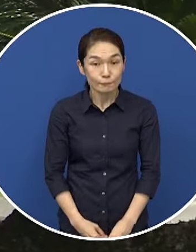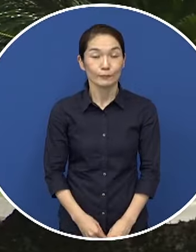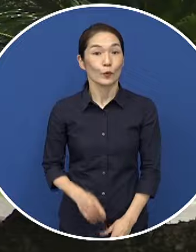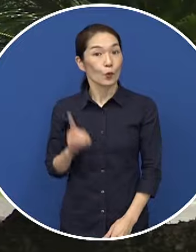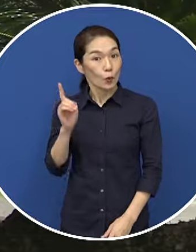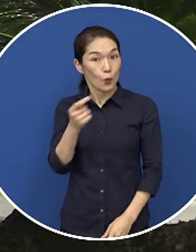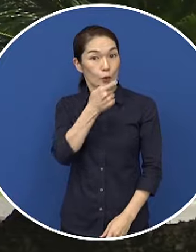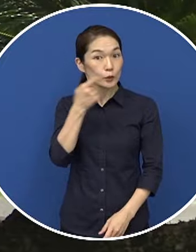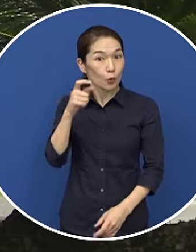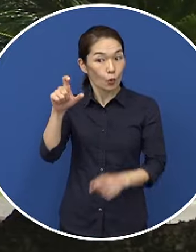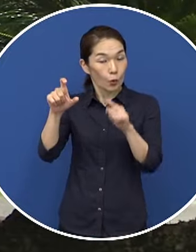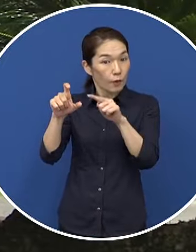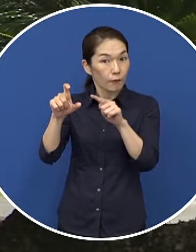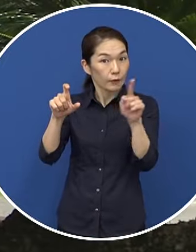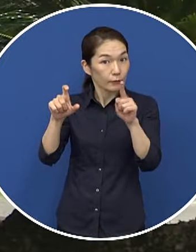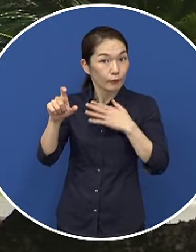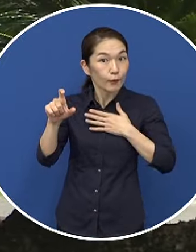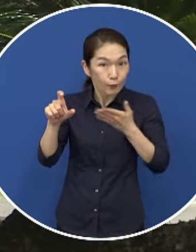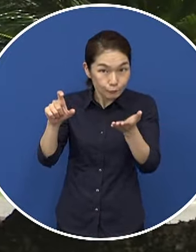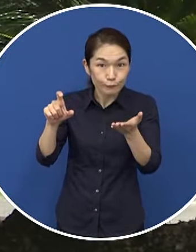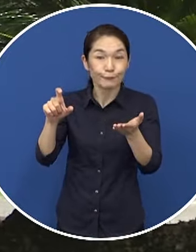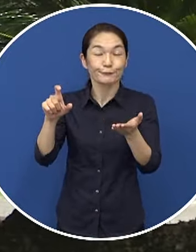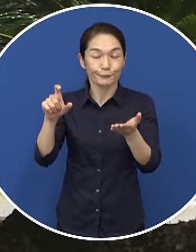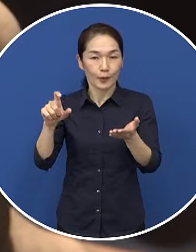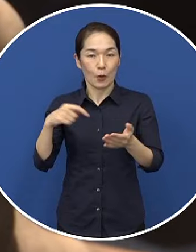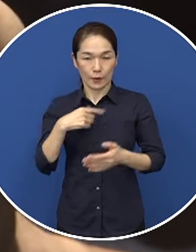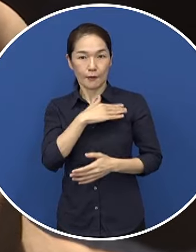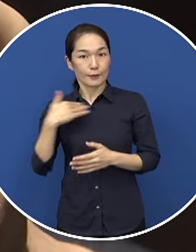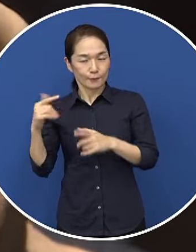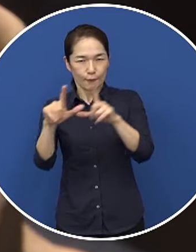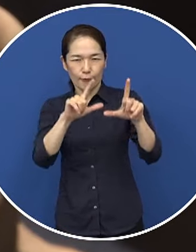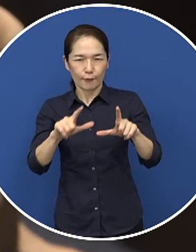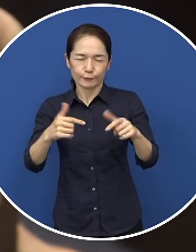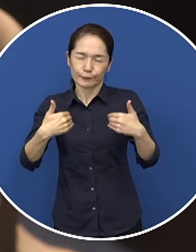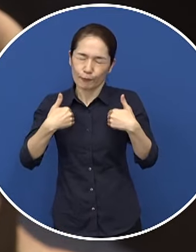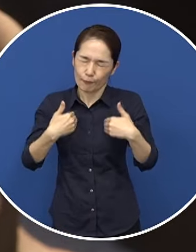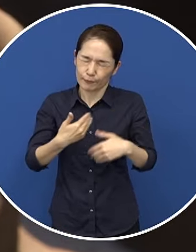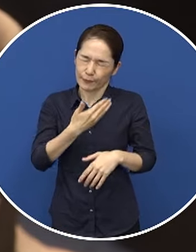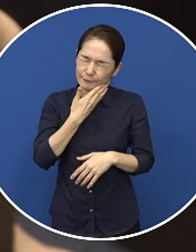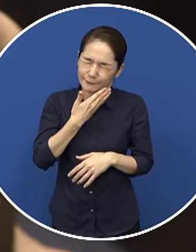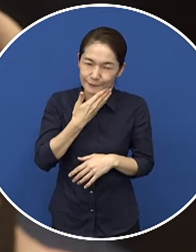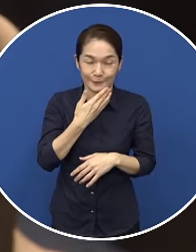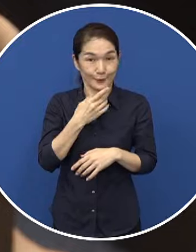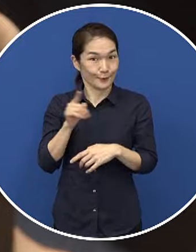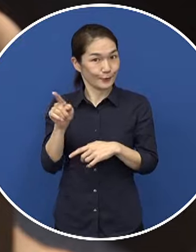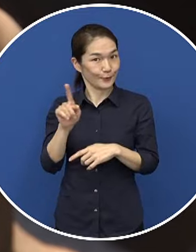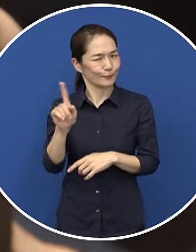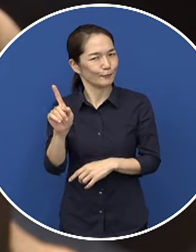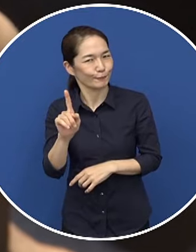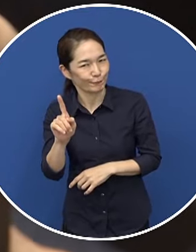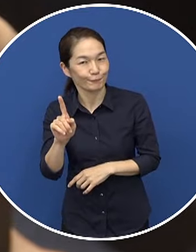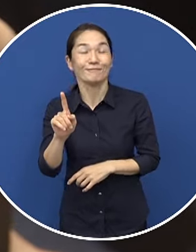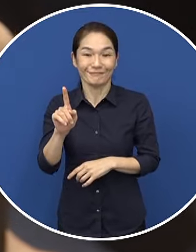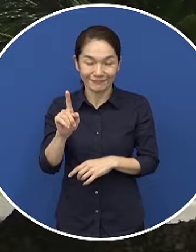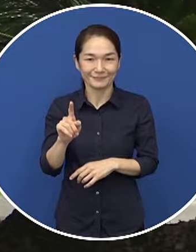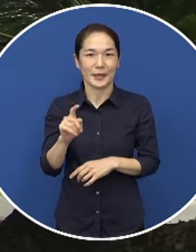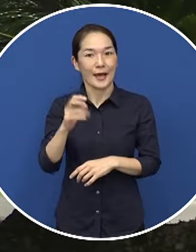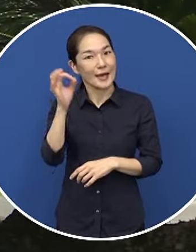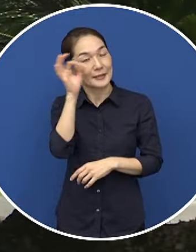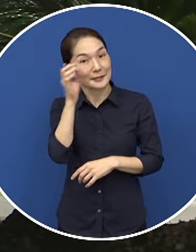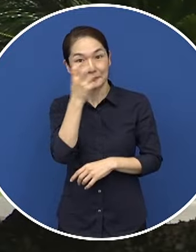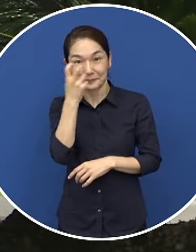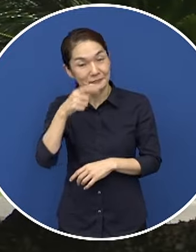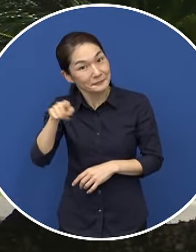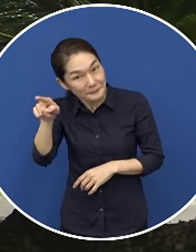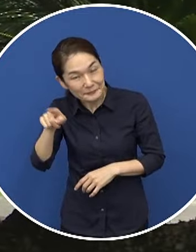こちらの部品何か分かりますか？私たちの生活に欠かせないあるものの部品ということで、早